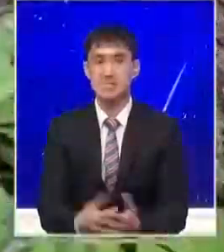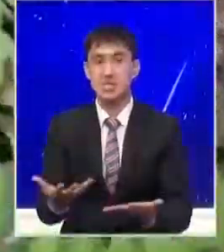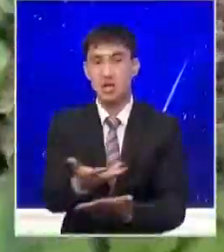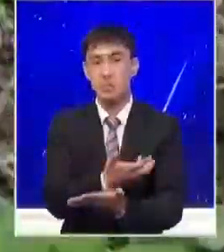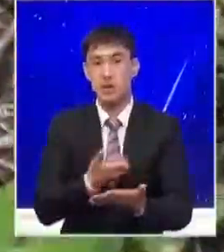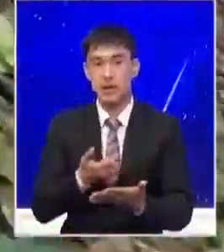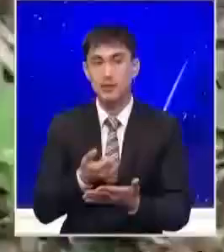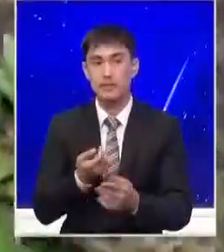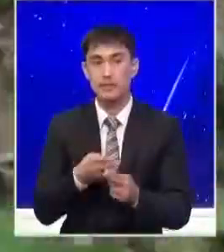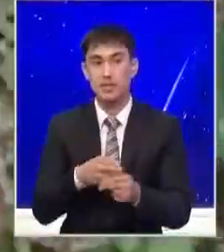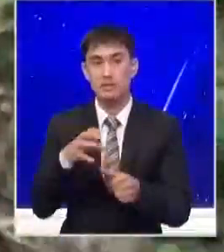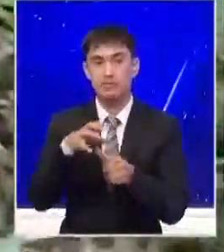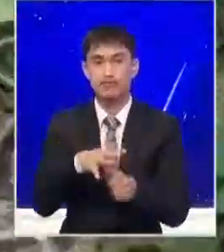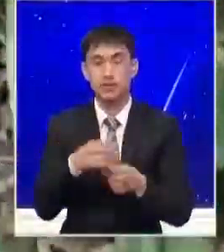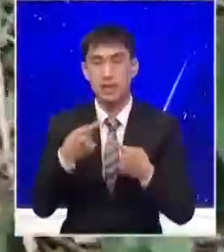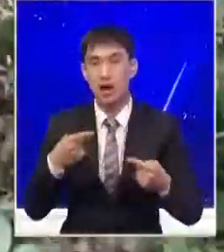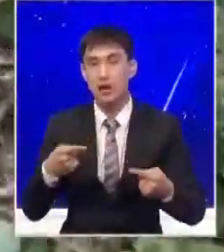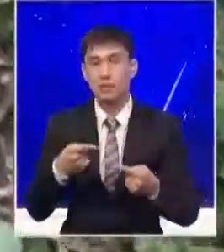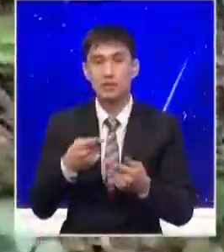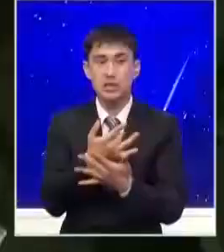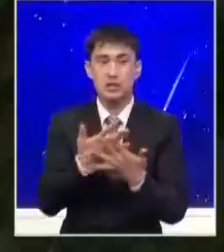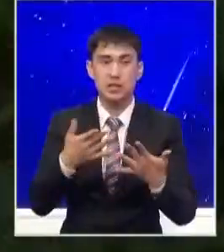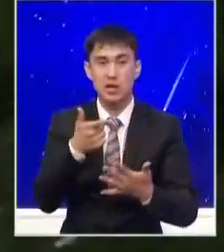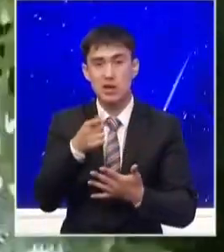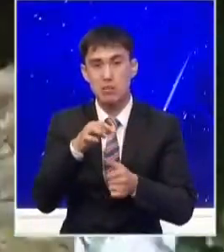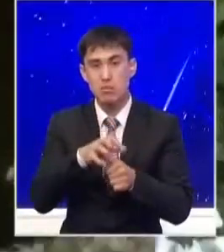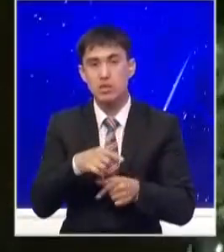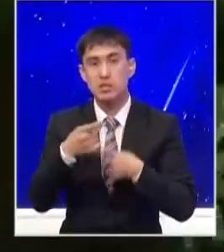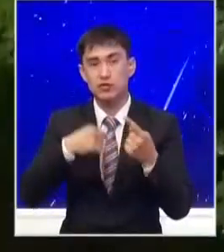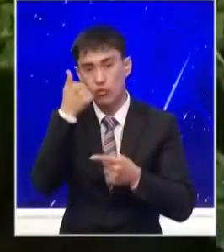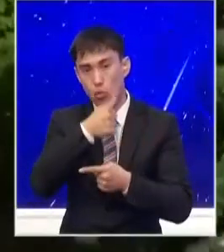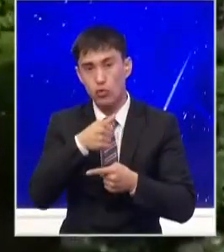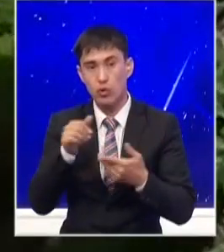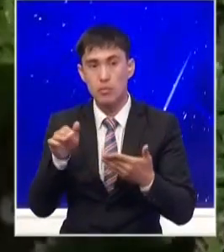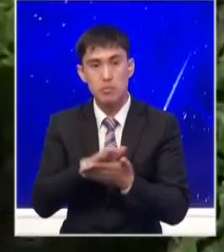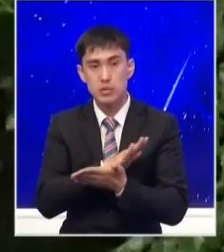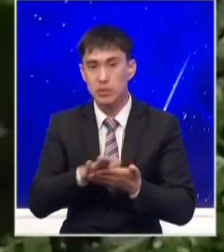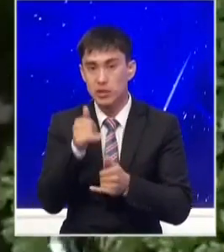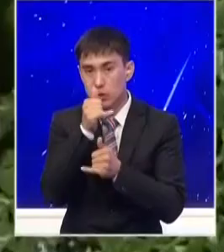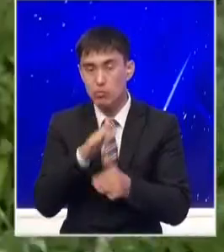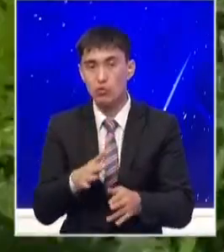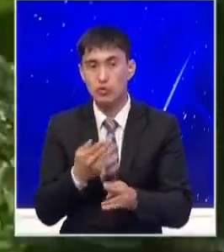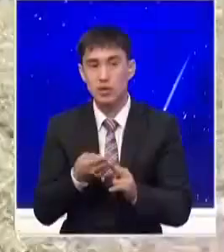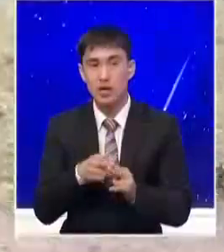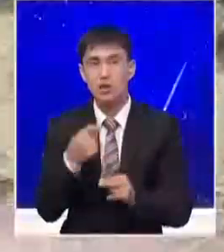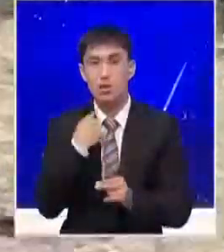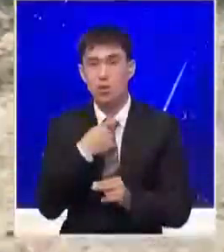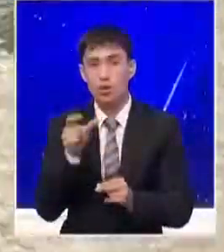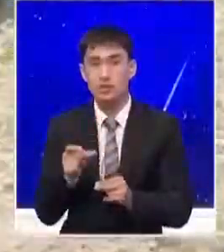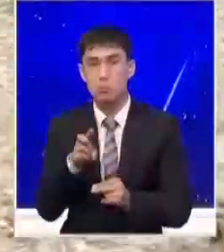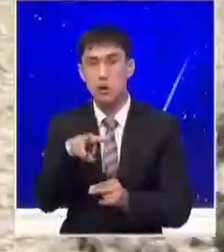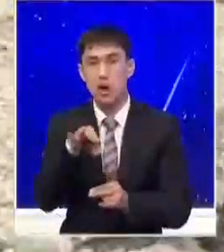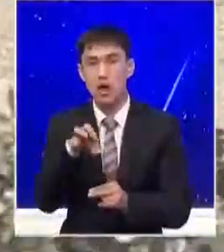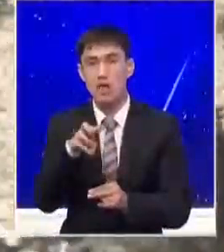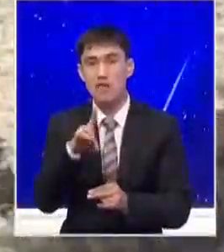Собирать опята, рыжики, сморчки и другие сорта грибов со следующего года бесплатно уже не получится. Для талдыкурганца